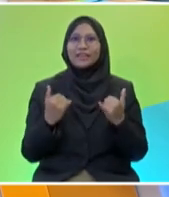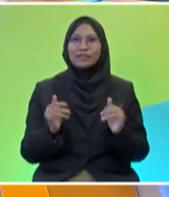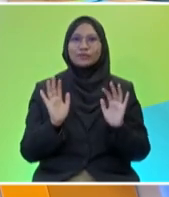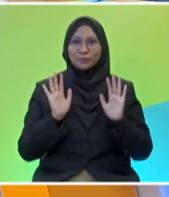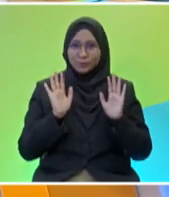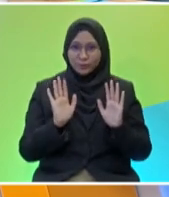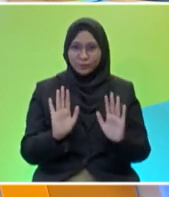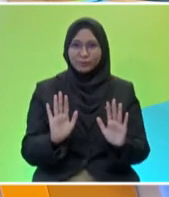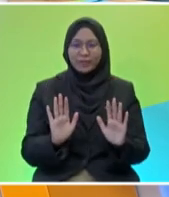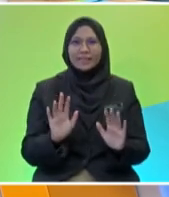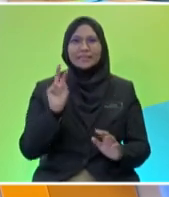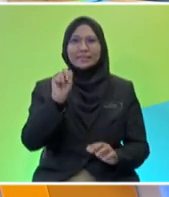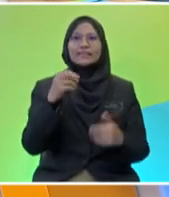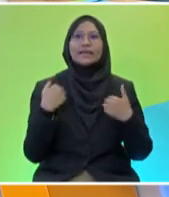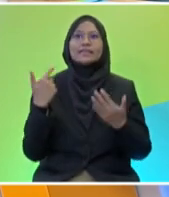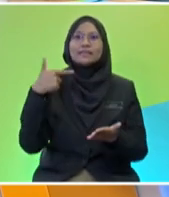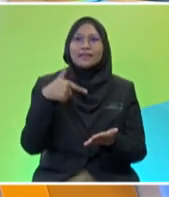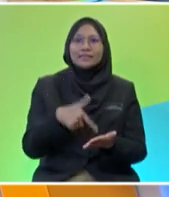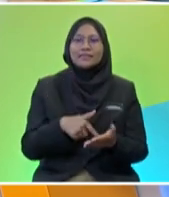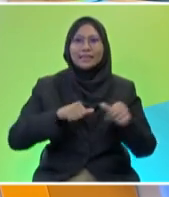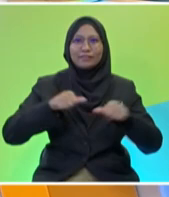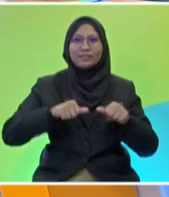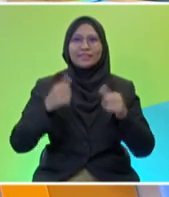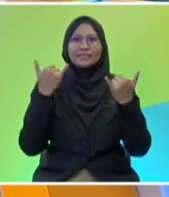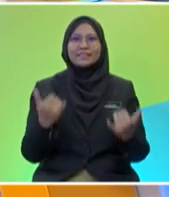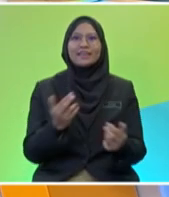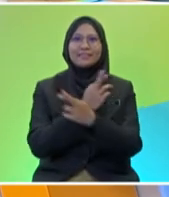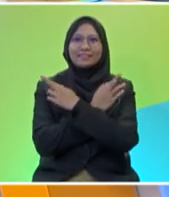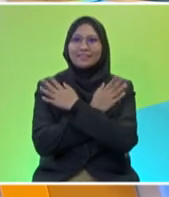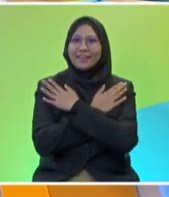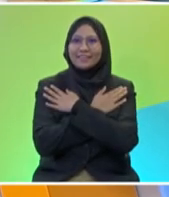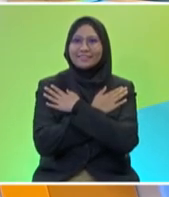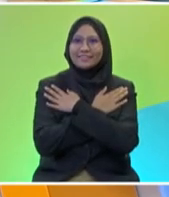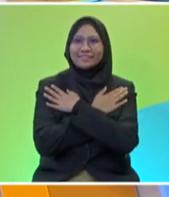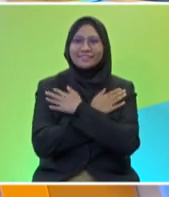akan ada lagi activities lepas ini kita perihat dulu Didik TVM